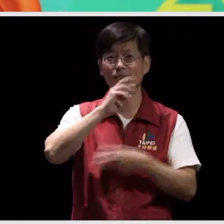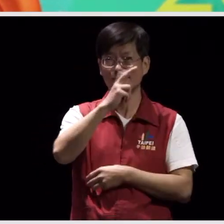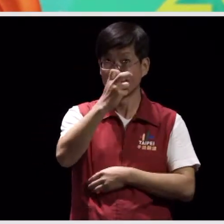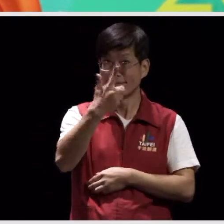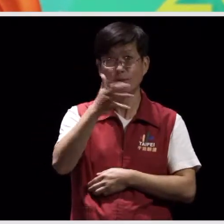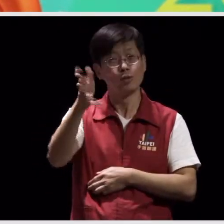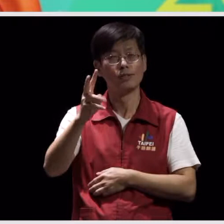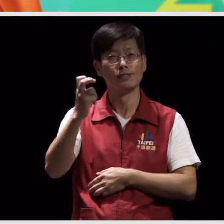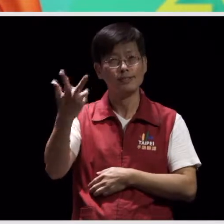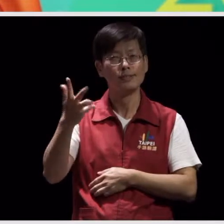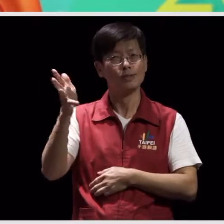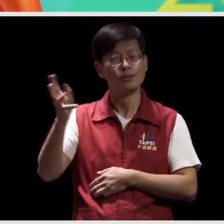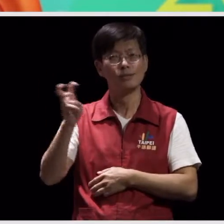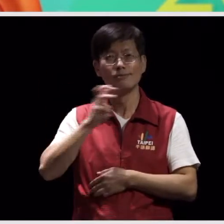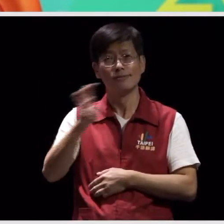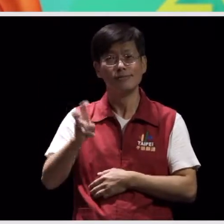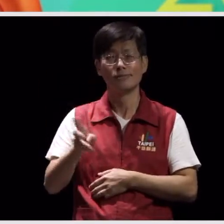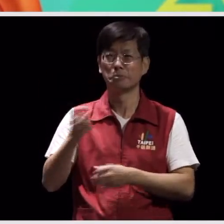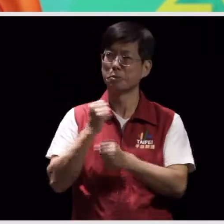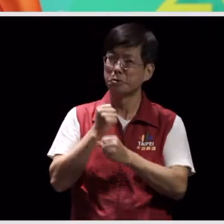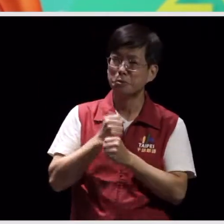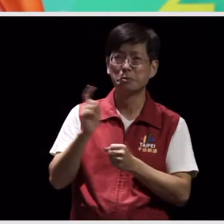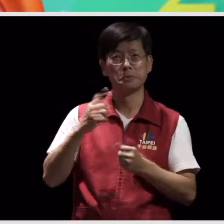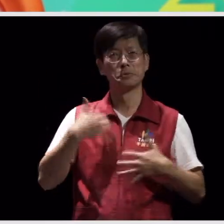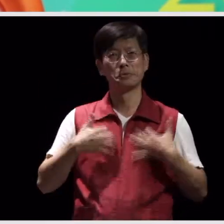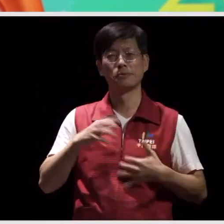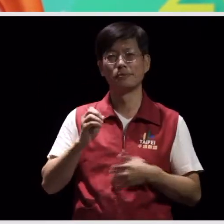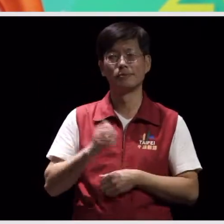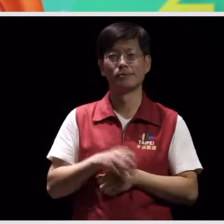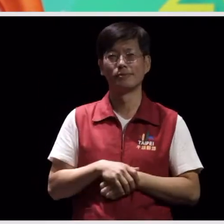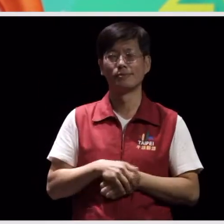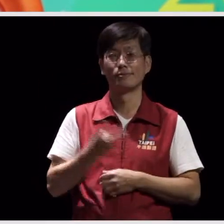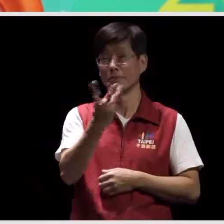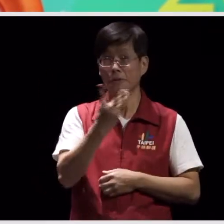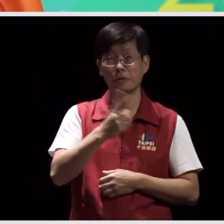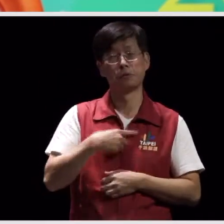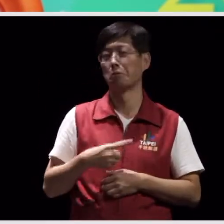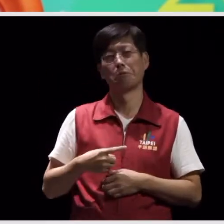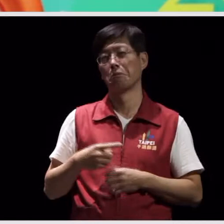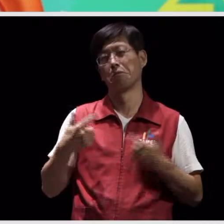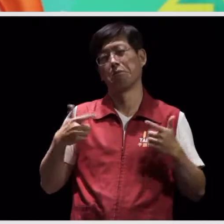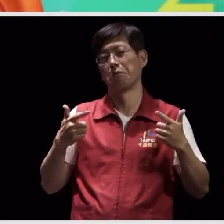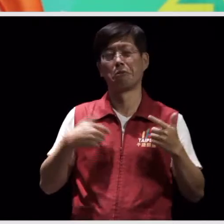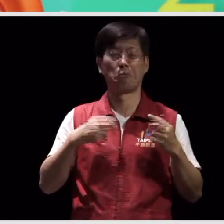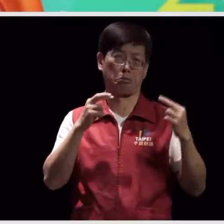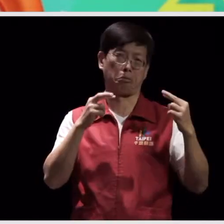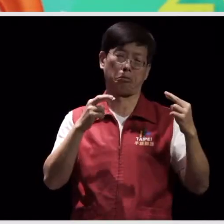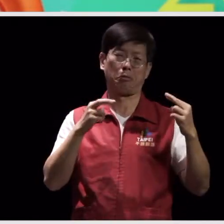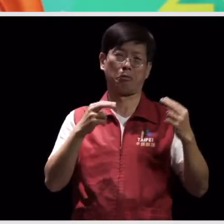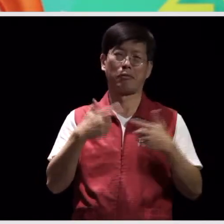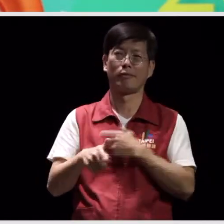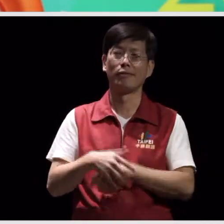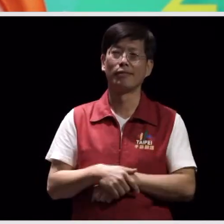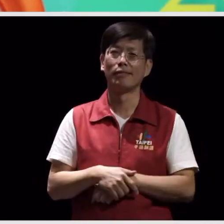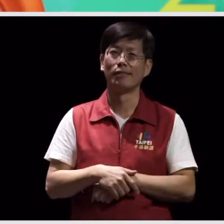后就问27岁，也问30岁，说，哎，工作怎么样？快不快乐？这样，然后三个人都摇摇头，这样看着彼此摇摇头。然后